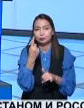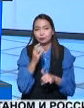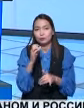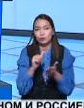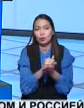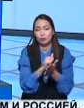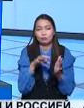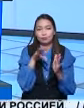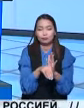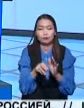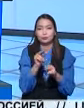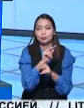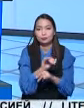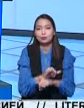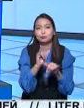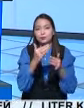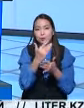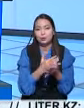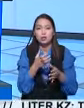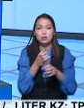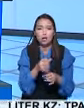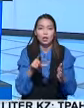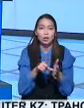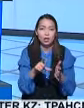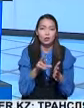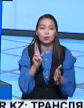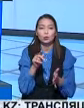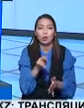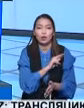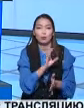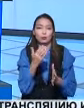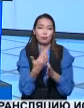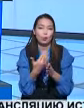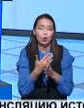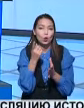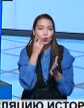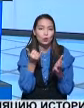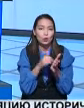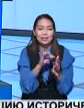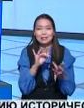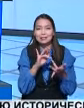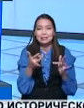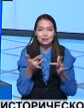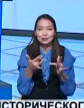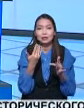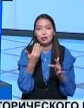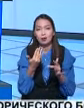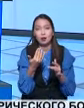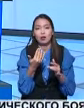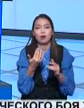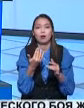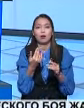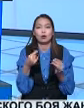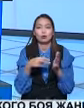внесли поправки и расширили список сокращенных налоговых сборов для тех, кто работает с помощью приложения и сети интернет. Отразятся ли послабления на